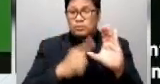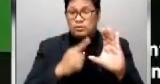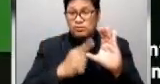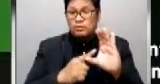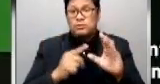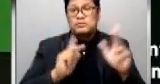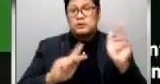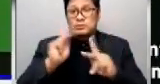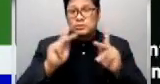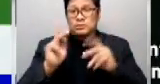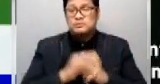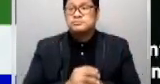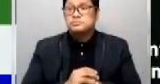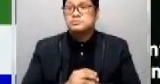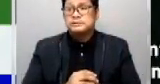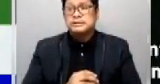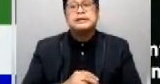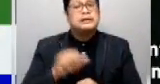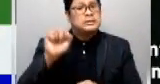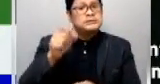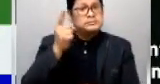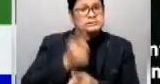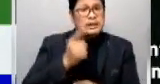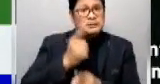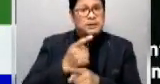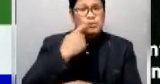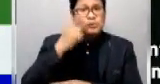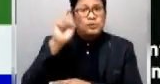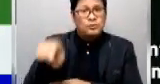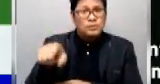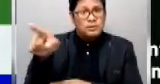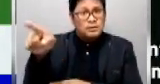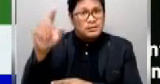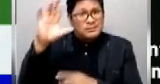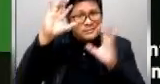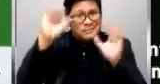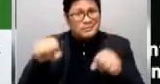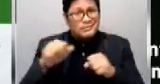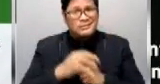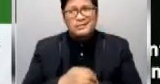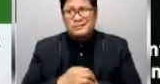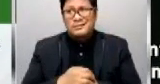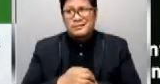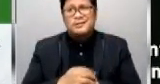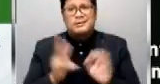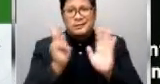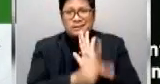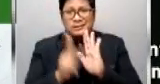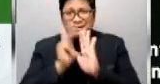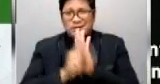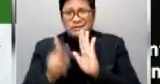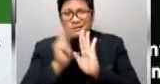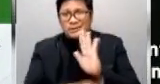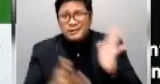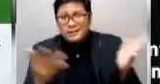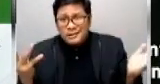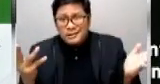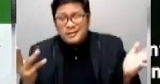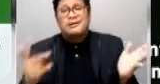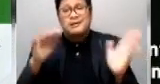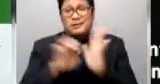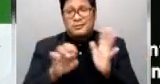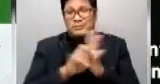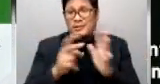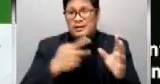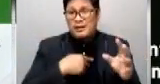po, tama yung order ng presidente. Kill, kill, kill. Kasi nga po, kapag mayroong labanan, kapag